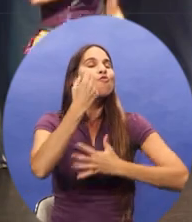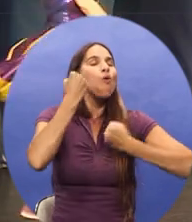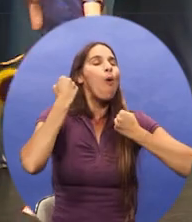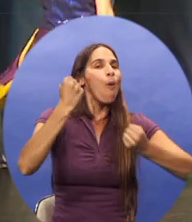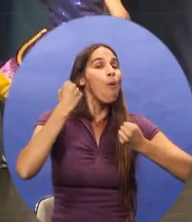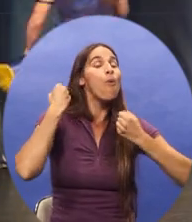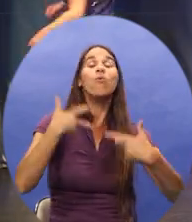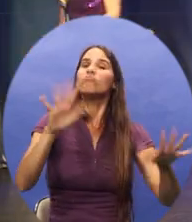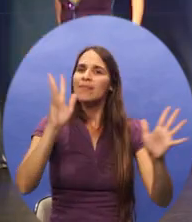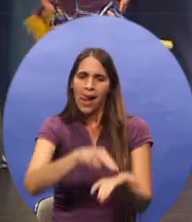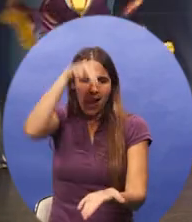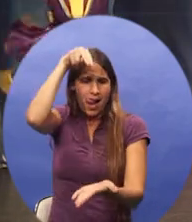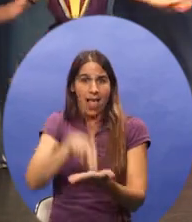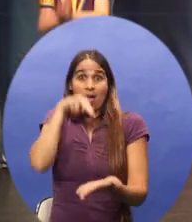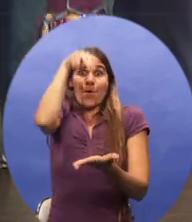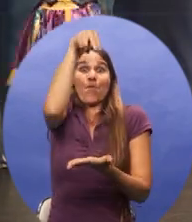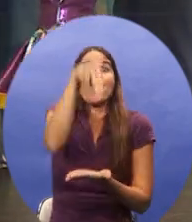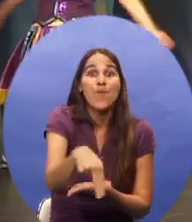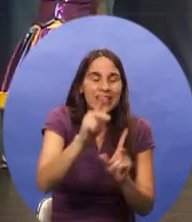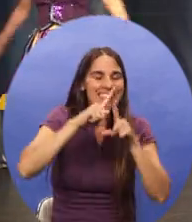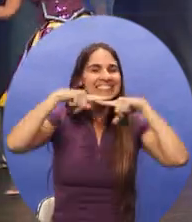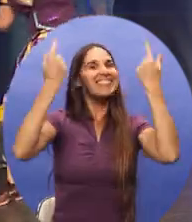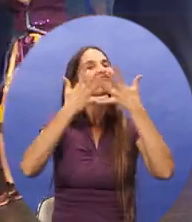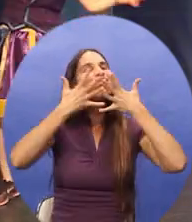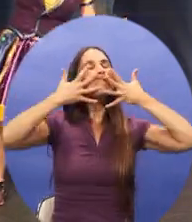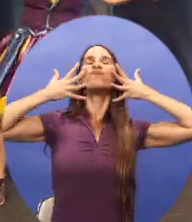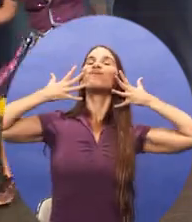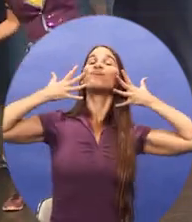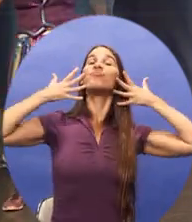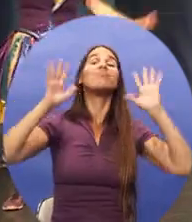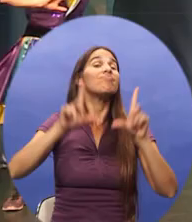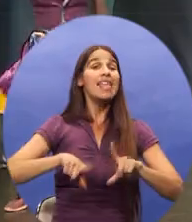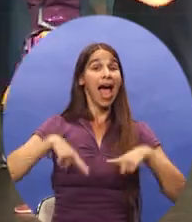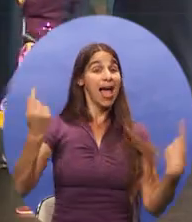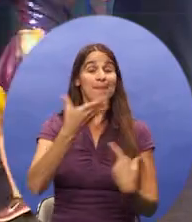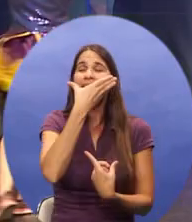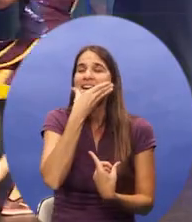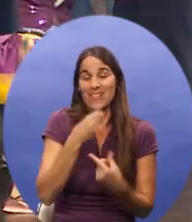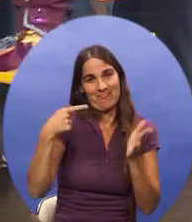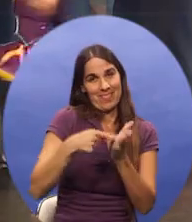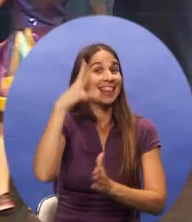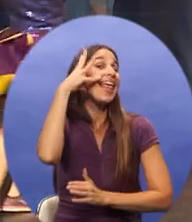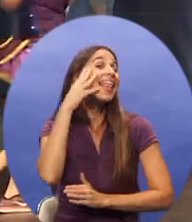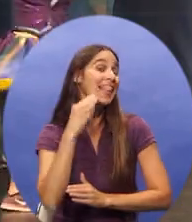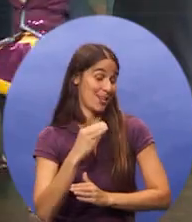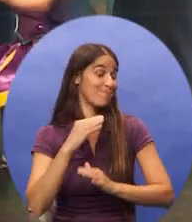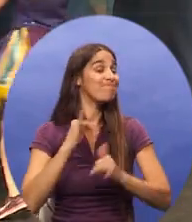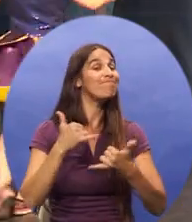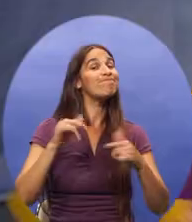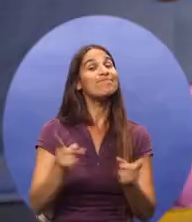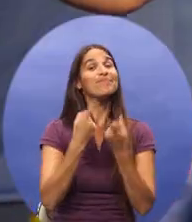נשיר בקול. קפיצה לאחור, קפיצה לפנים, חיוך גדול על הפנים, החיים יפים